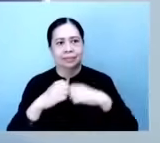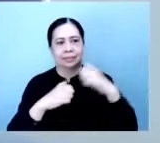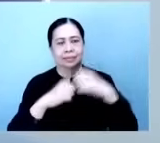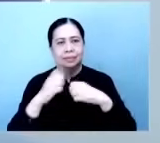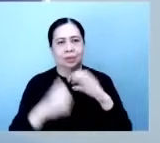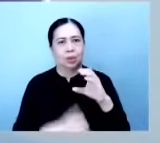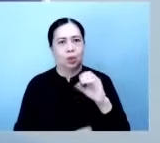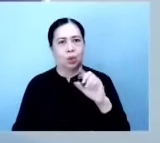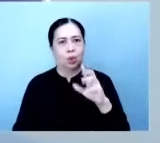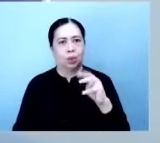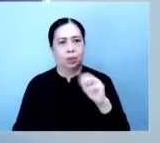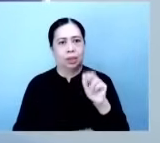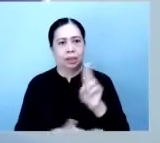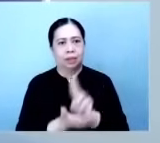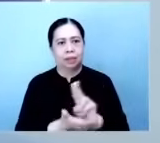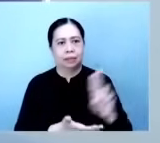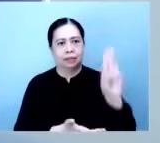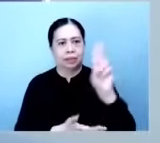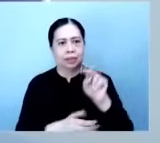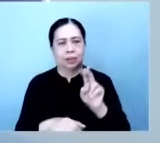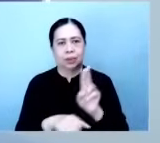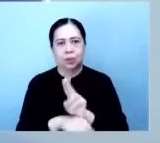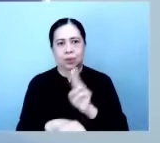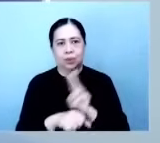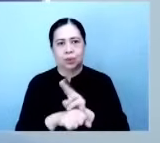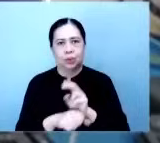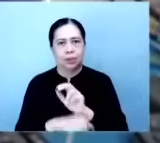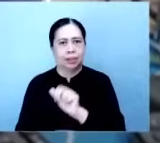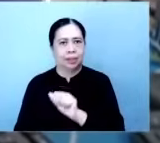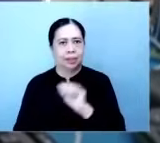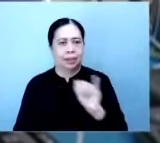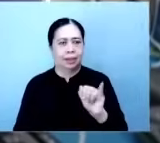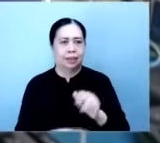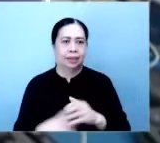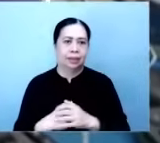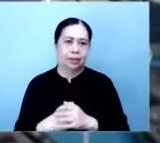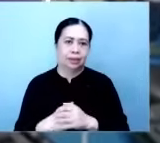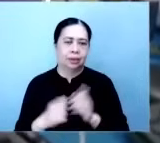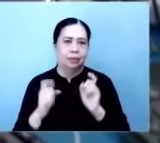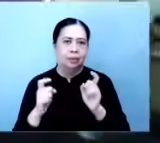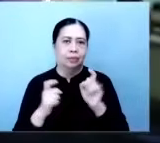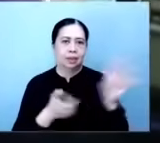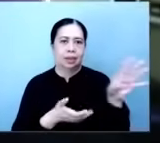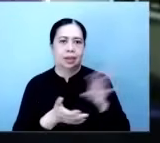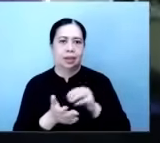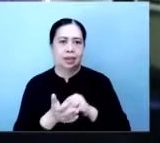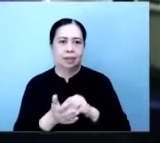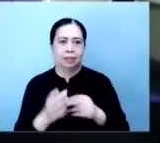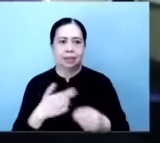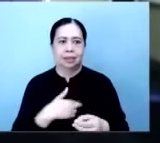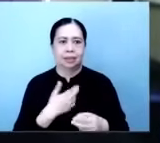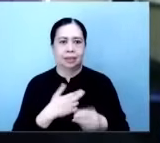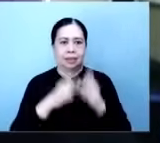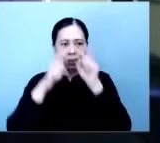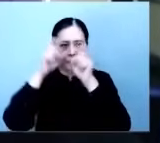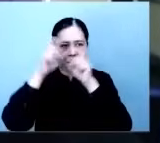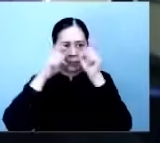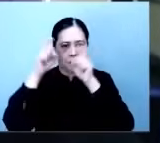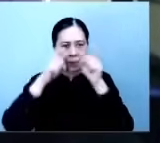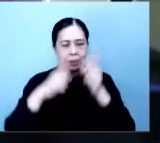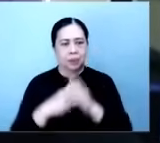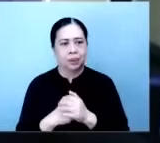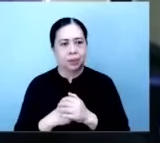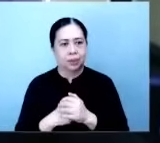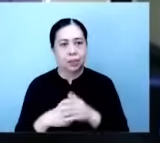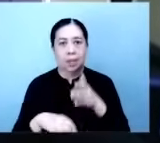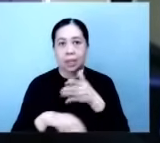University. Gumamit sila ng Artificial Intelligence o AI para mabilis magaya ni Imo ang reaksyon ng mukha ng isang tao. Pagkatapos